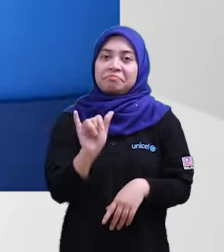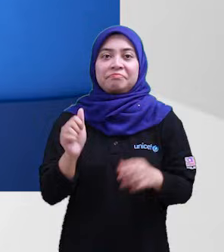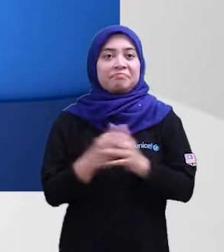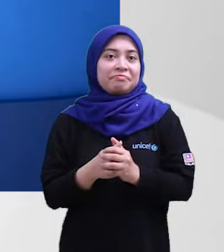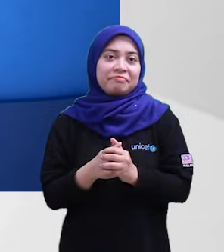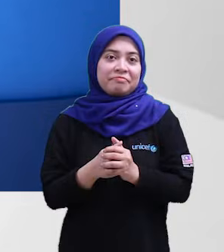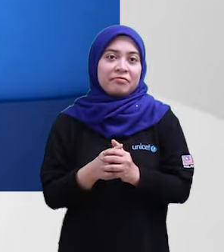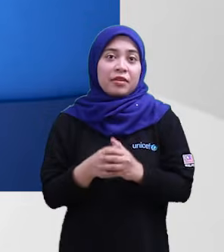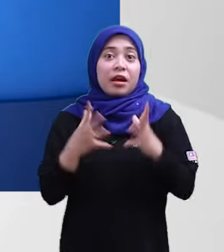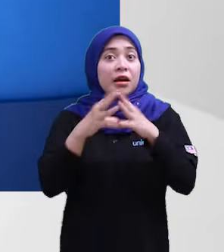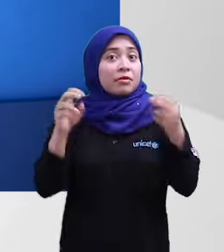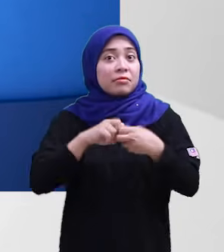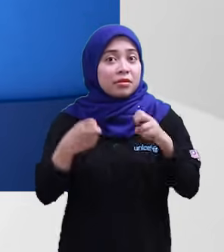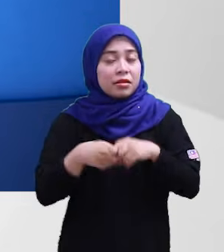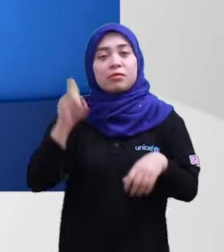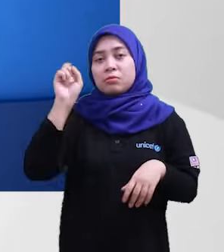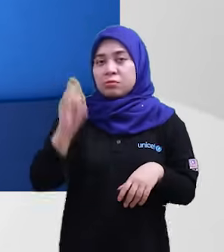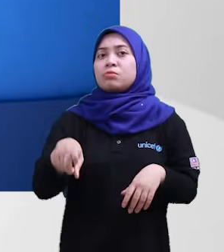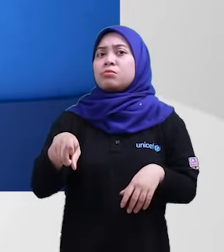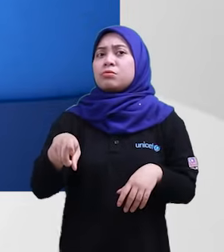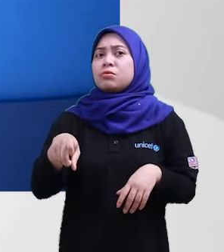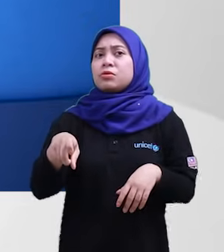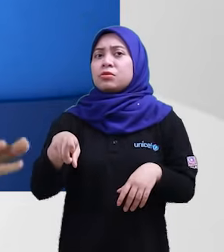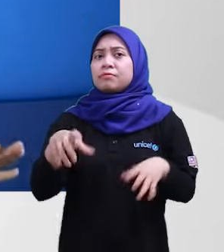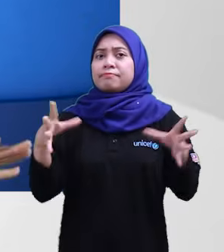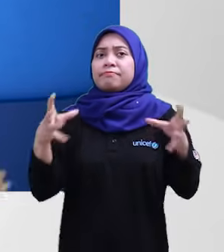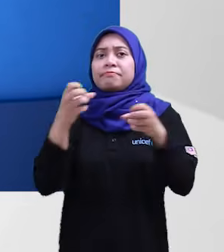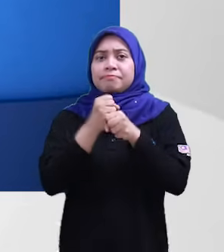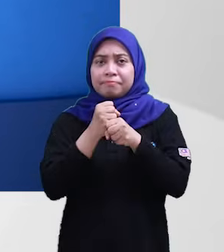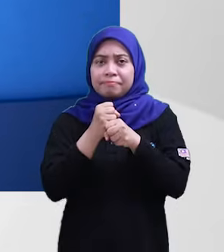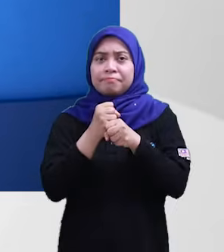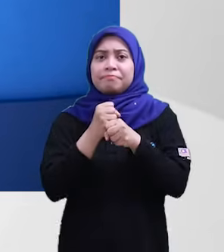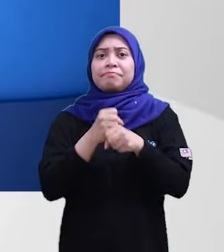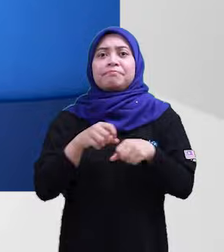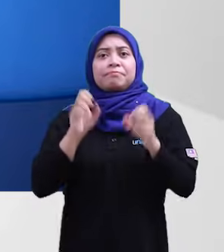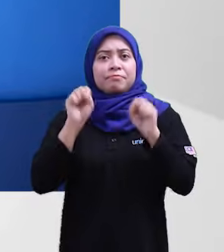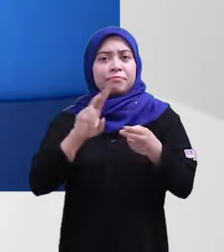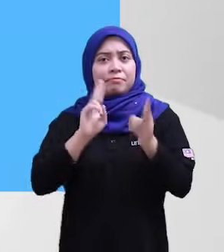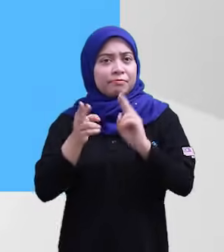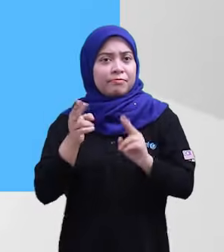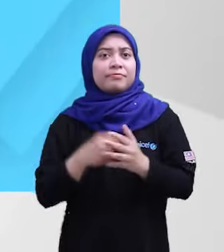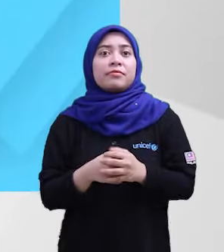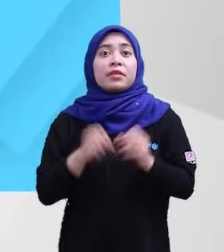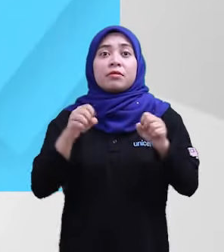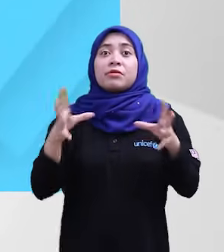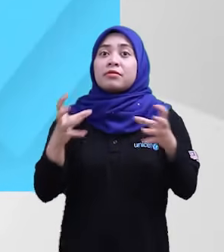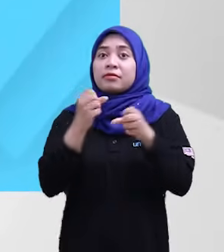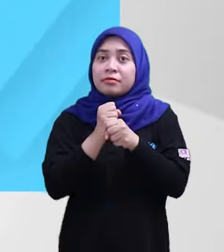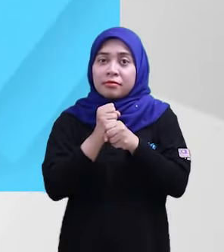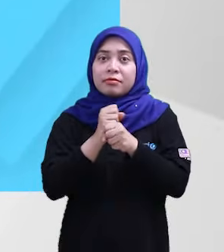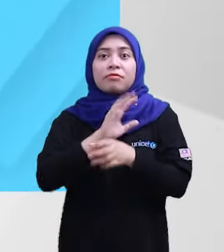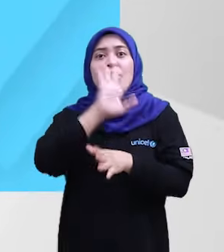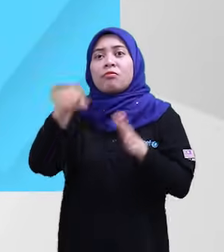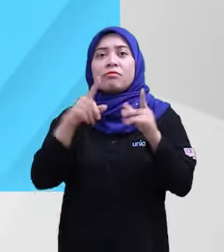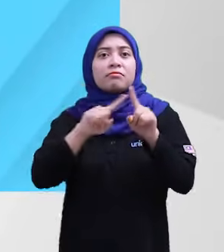sama. Untuk menyelesaikan masalah ini, kita perlu seragamkan jenis pemboleh ubah yang digunakan. Kita boleh seragamkan